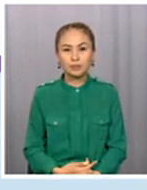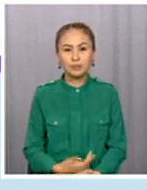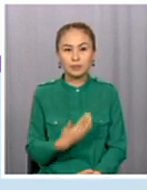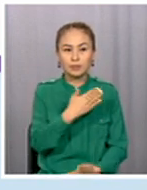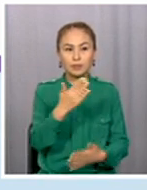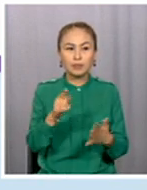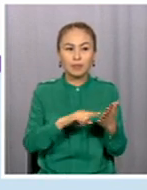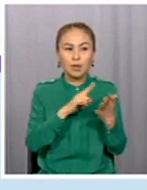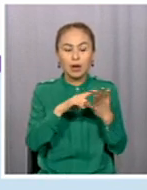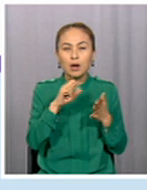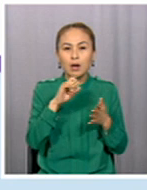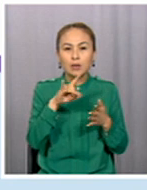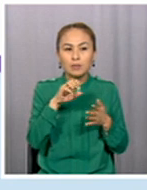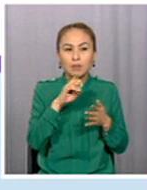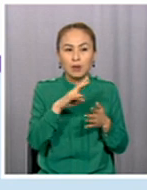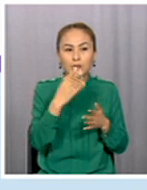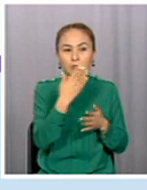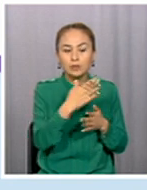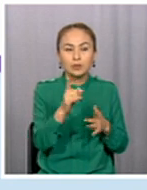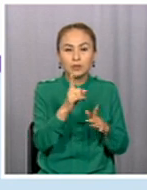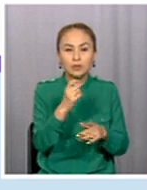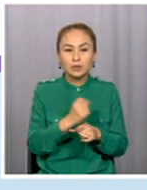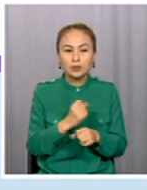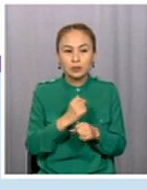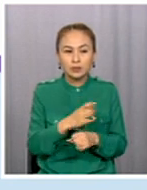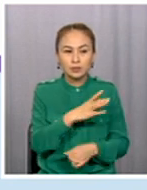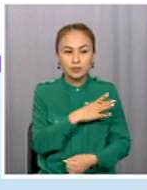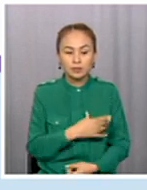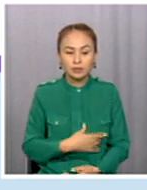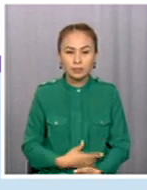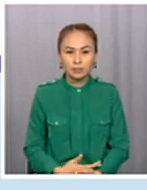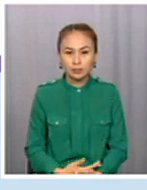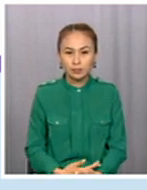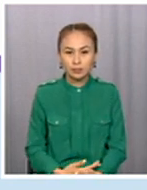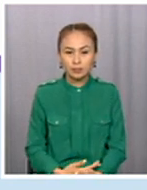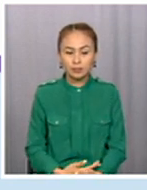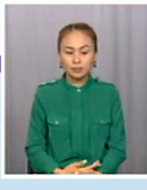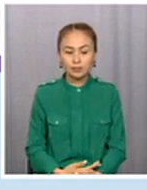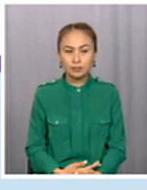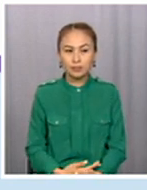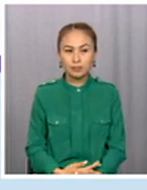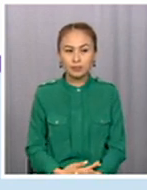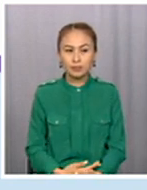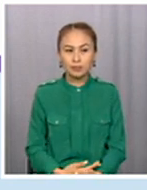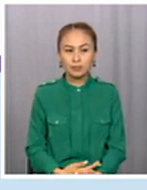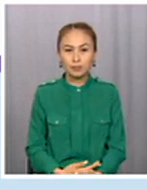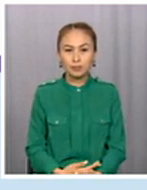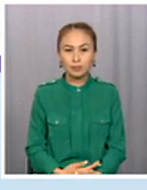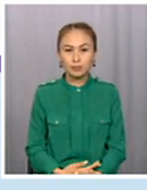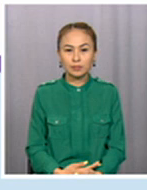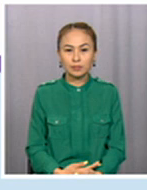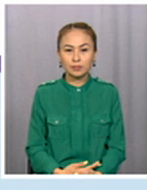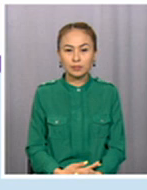сұрақ. Арманның орнында болсаңдар, не істер едіңдер? Ойланып көріңдерші.